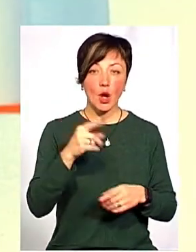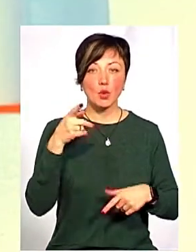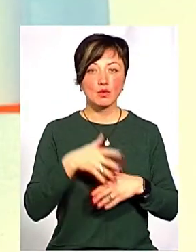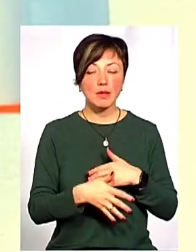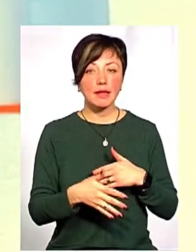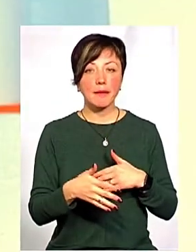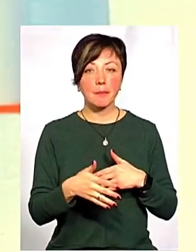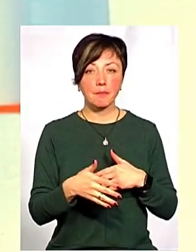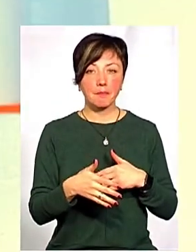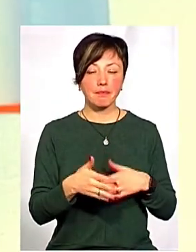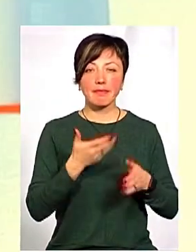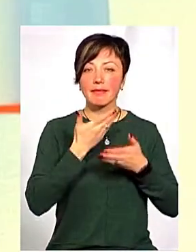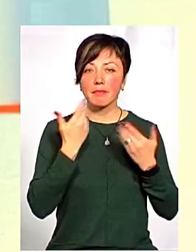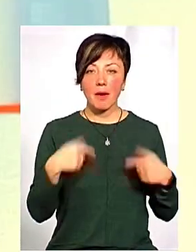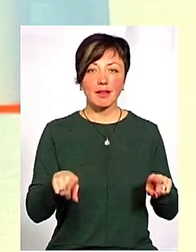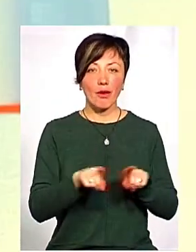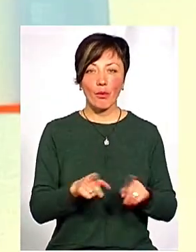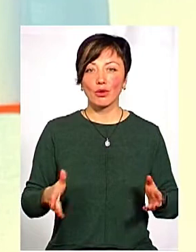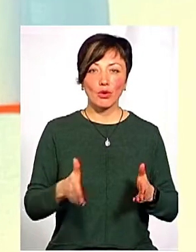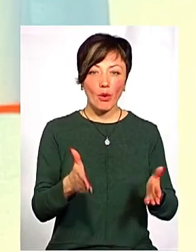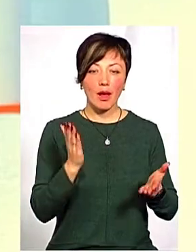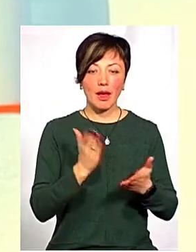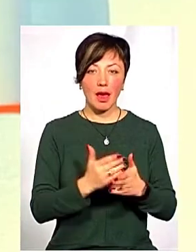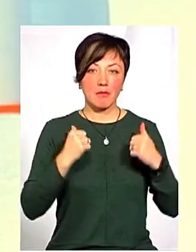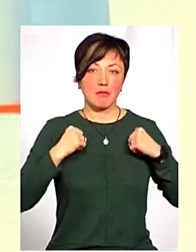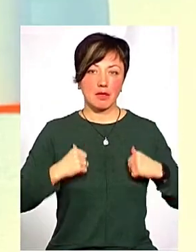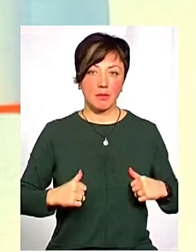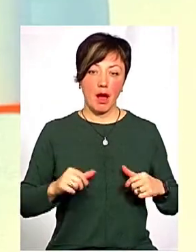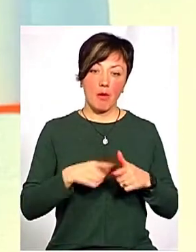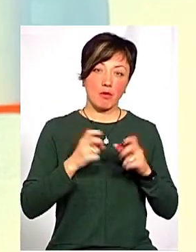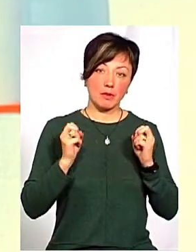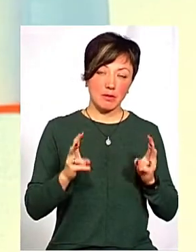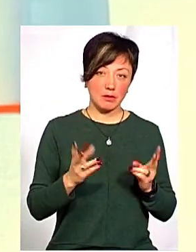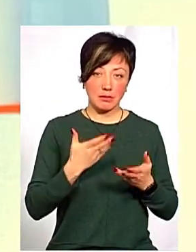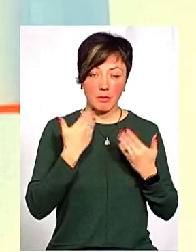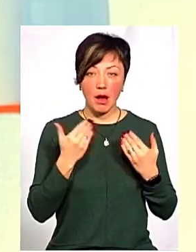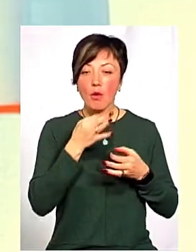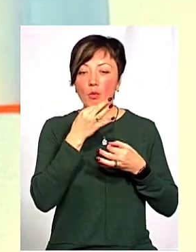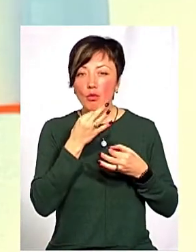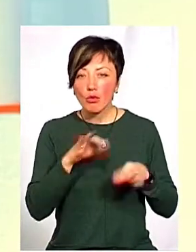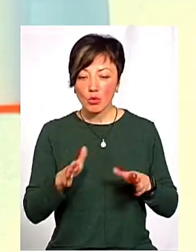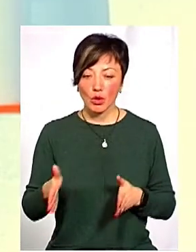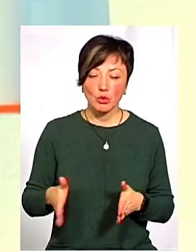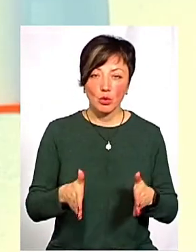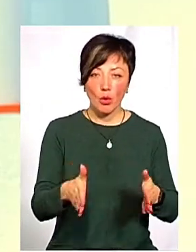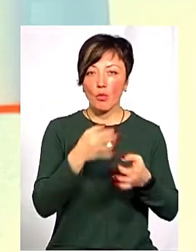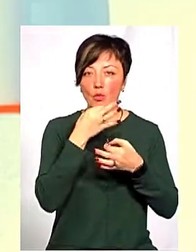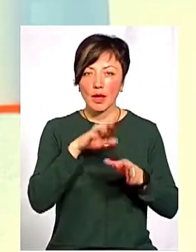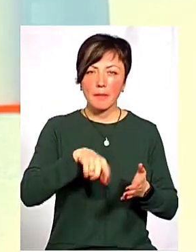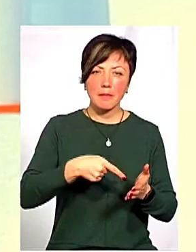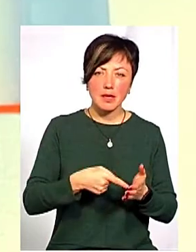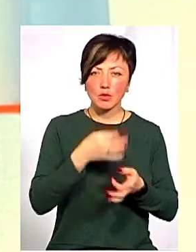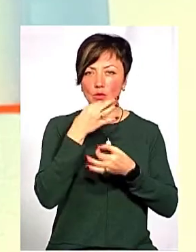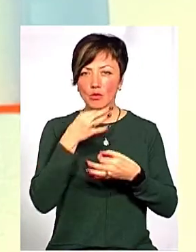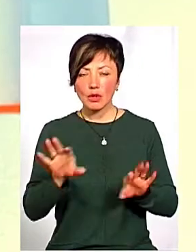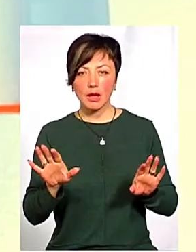Розумієте, нема такої дороги, яка є безпечною або є небезпечною. Будь-який відрізок шляху, будь-яке місто,